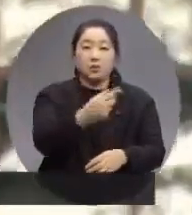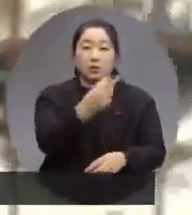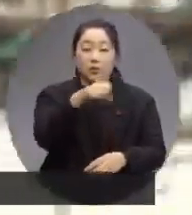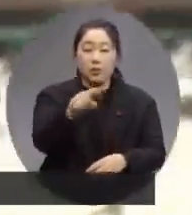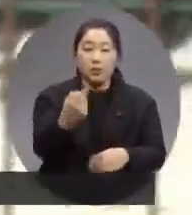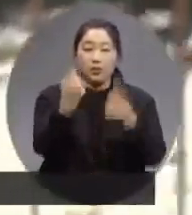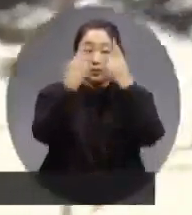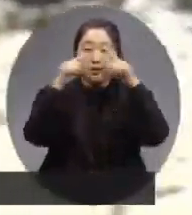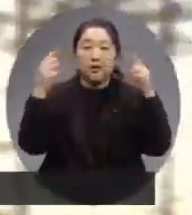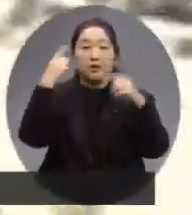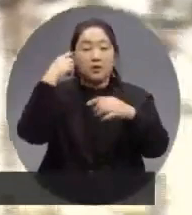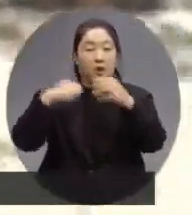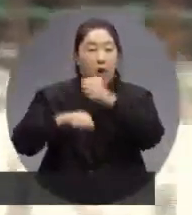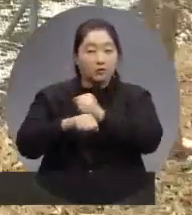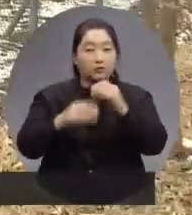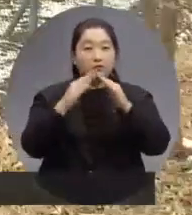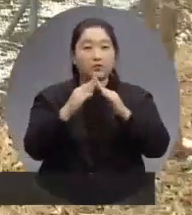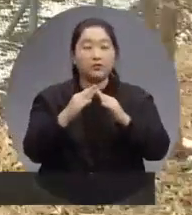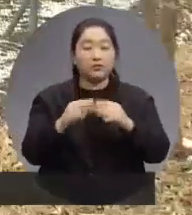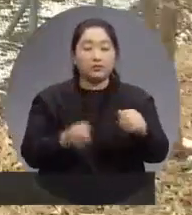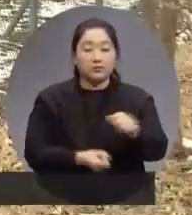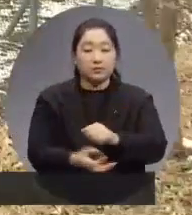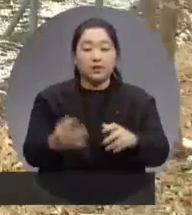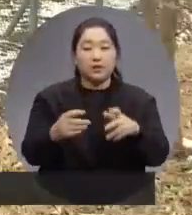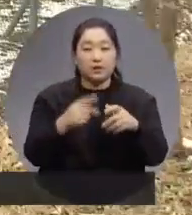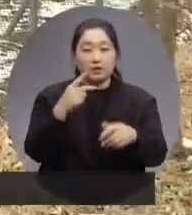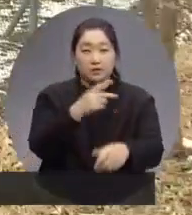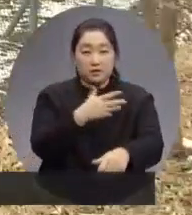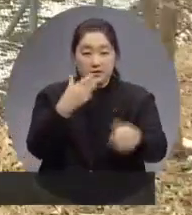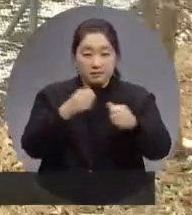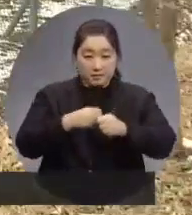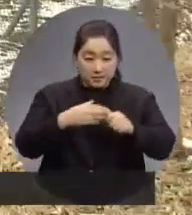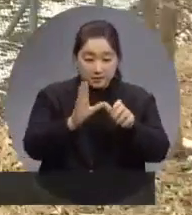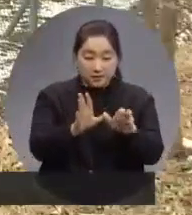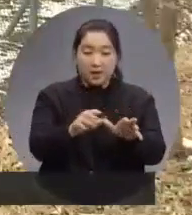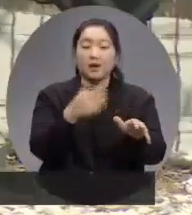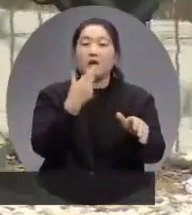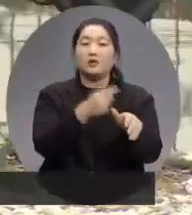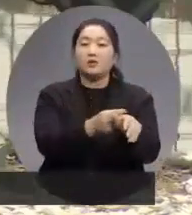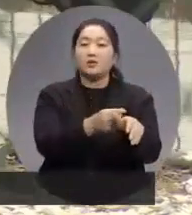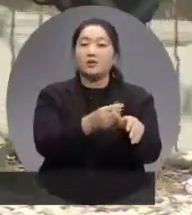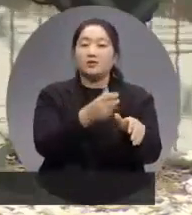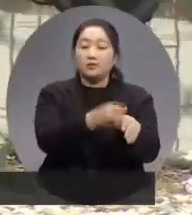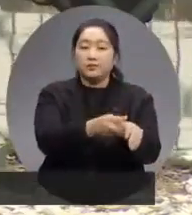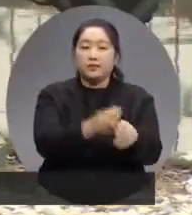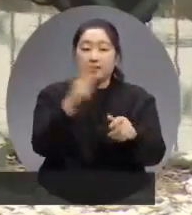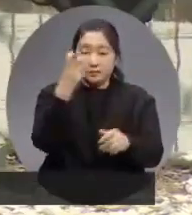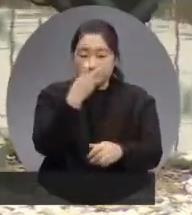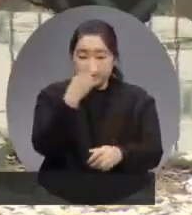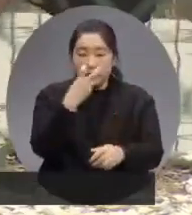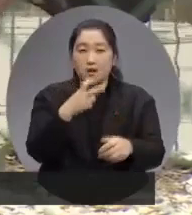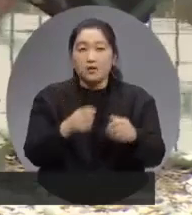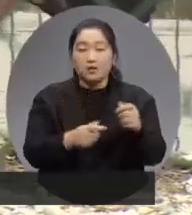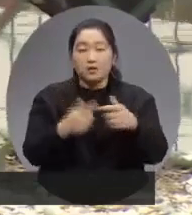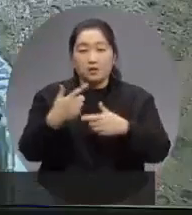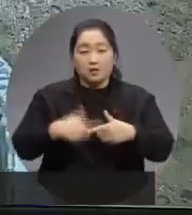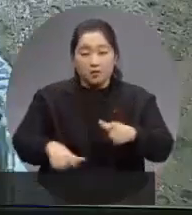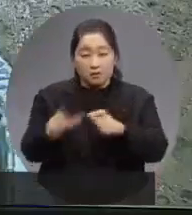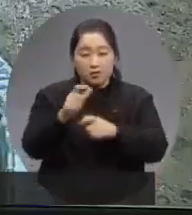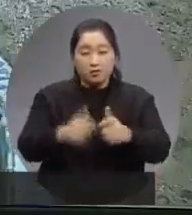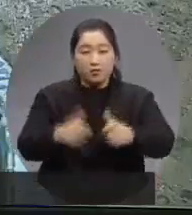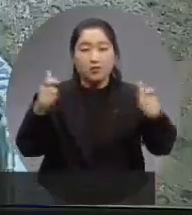황새생태연구원도 방사한 황새의 gps를 부착해 모니터링하며 유전적 다양성을 높이고 황새